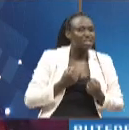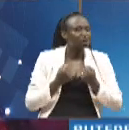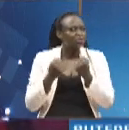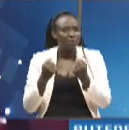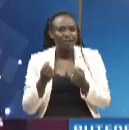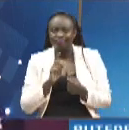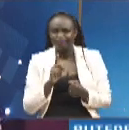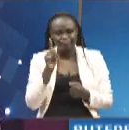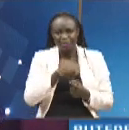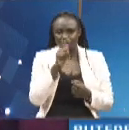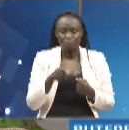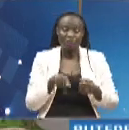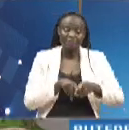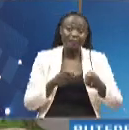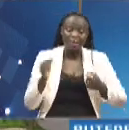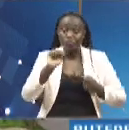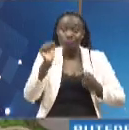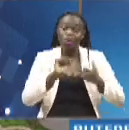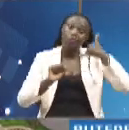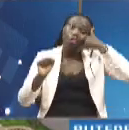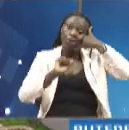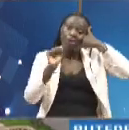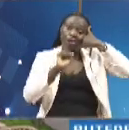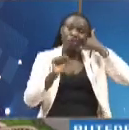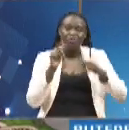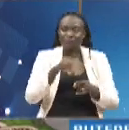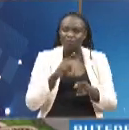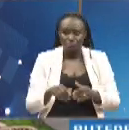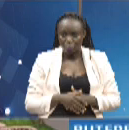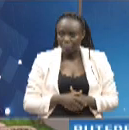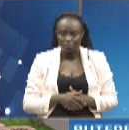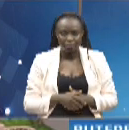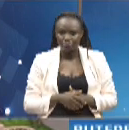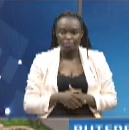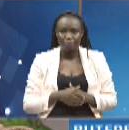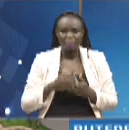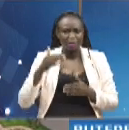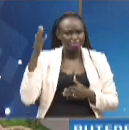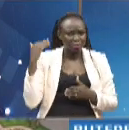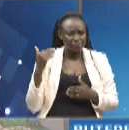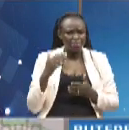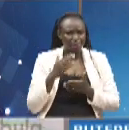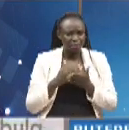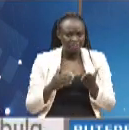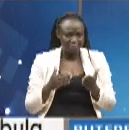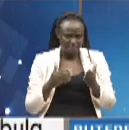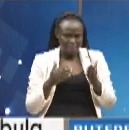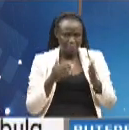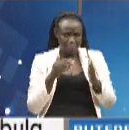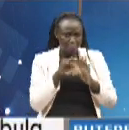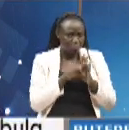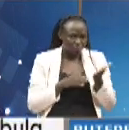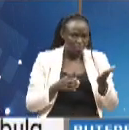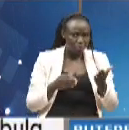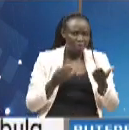masimu n'okugoberera amateeka amalala. Enkola eri gye baateekawo yafika salama yatukolera ebiseera ebyo, era asuubira